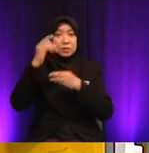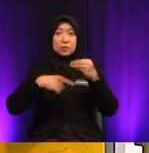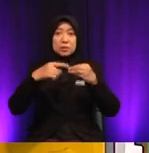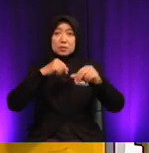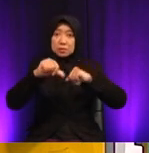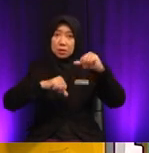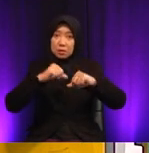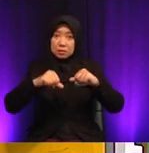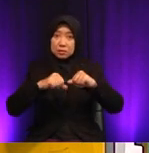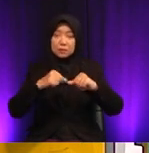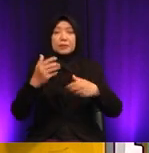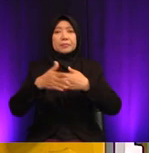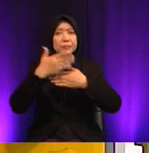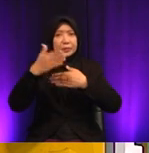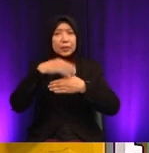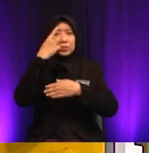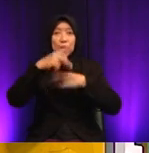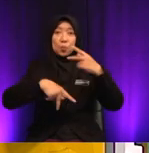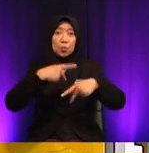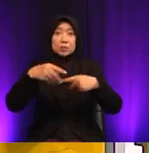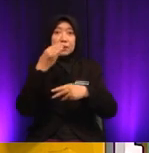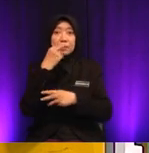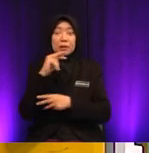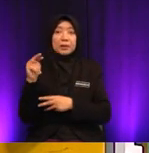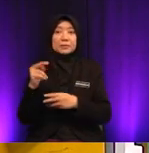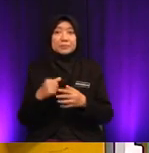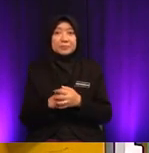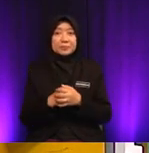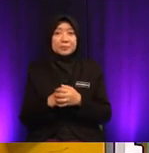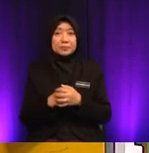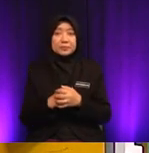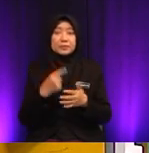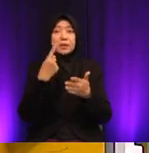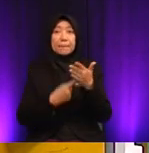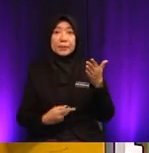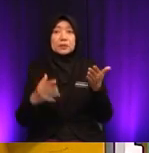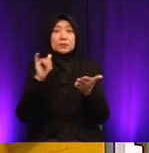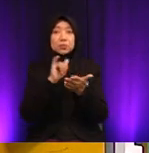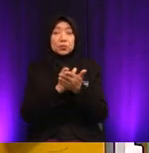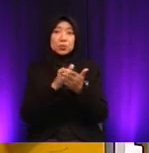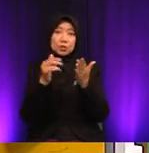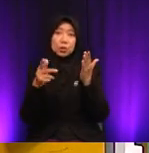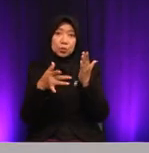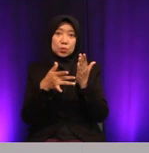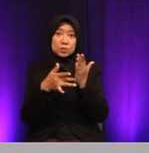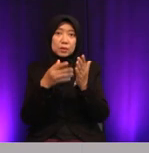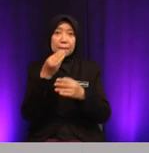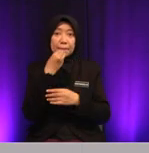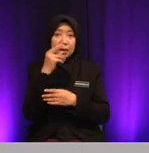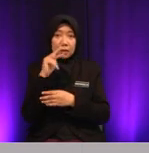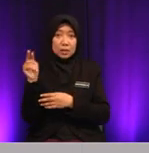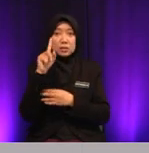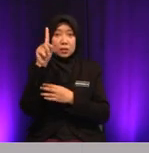makanan dengan mudah betul juga Oke jadi Apakah itu teknologi makanan teknologi makanan ialah satu